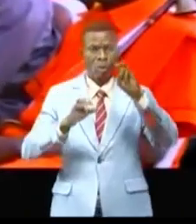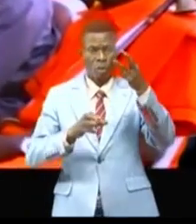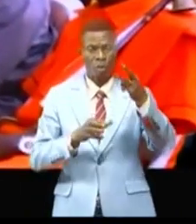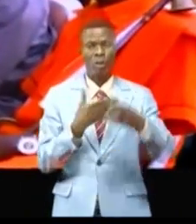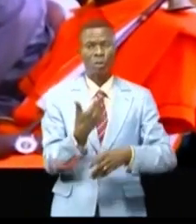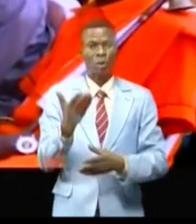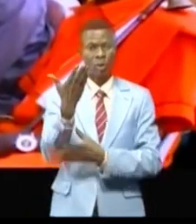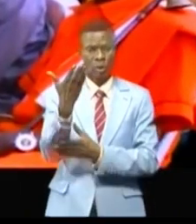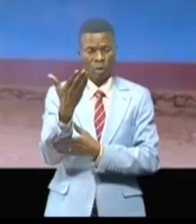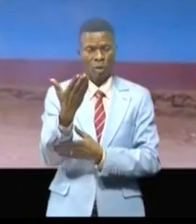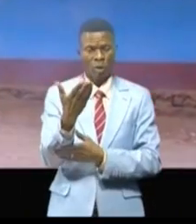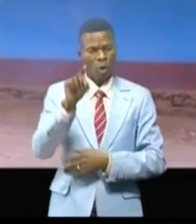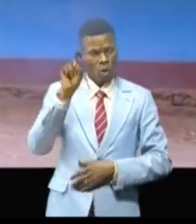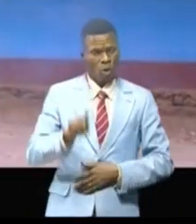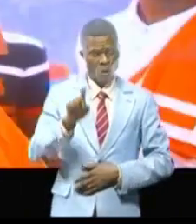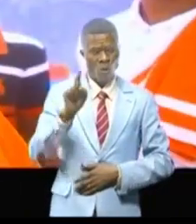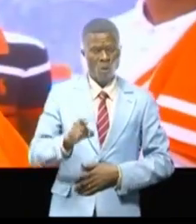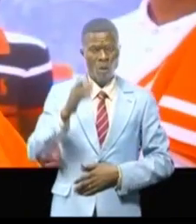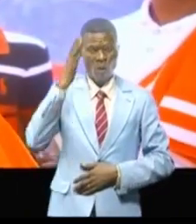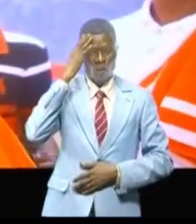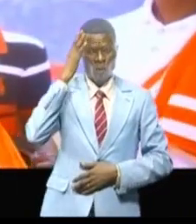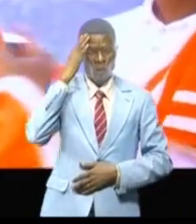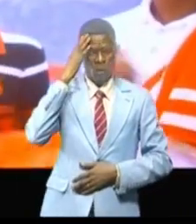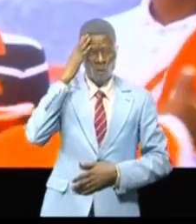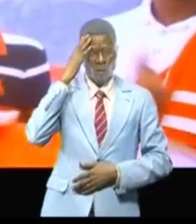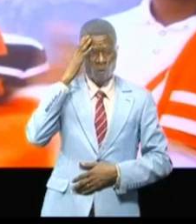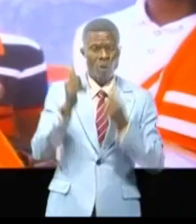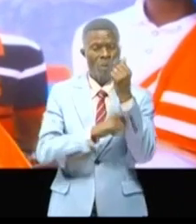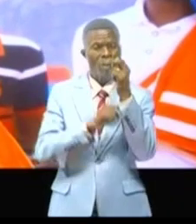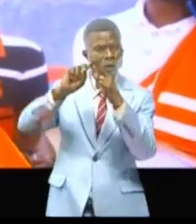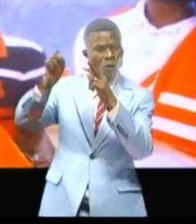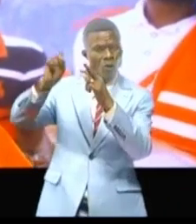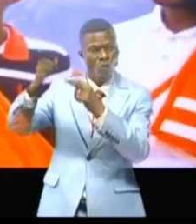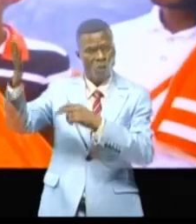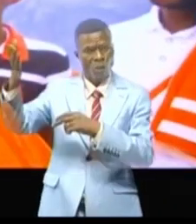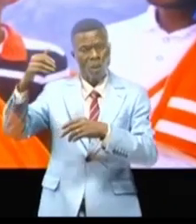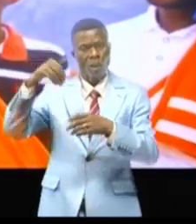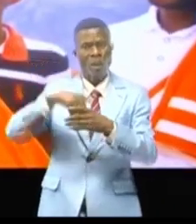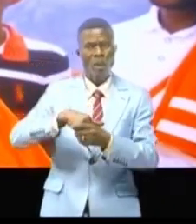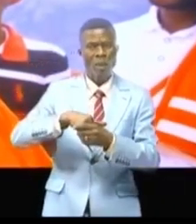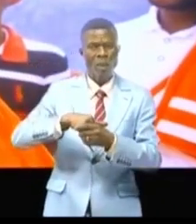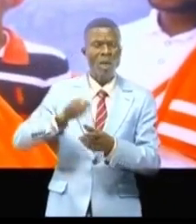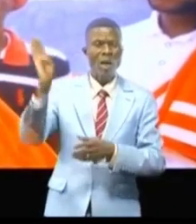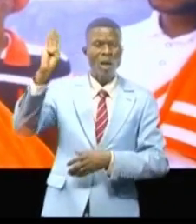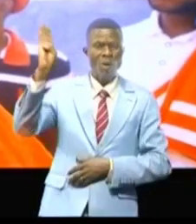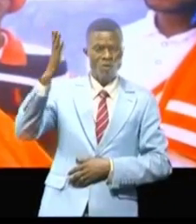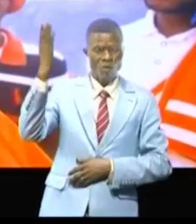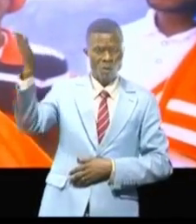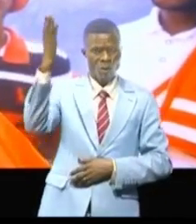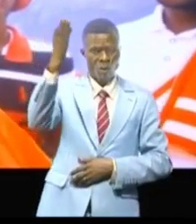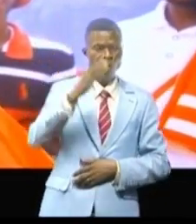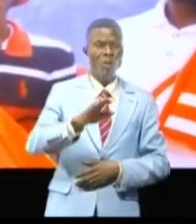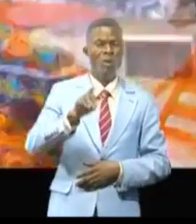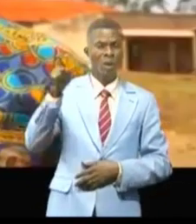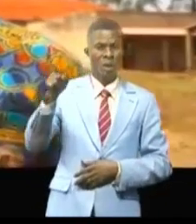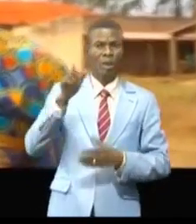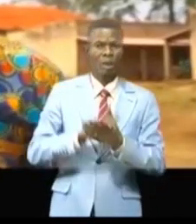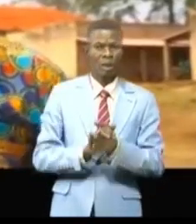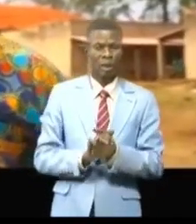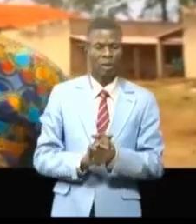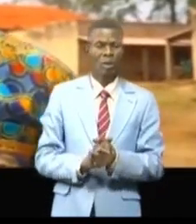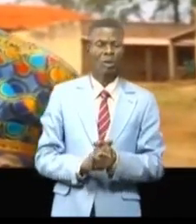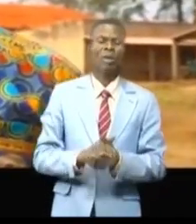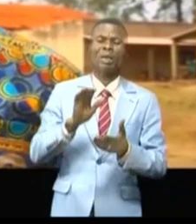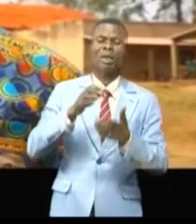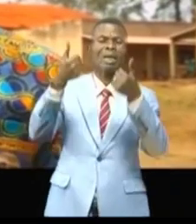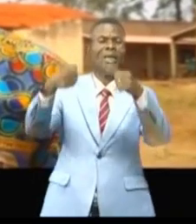faut nécessairement penser à se déplacer là, qui sont aujourd'hui amassés à Fatundu, ils sont